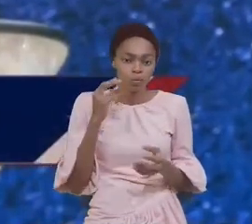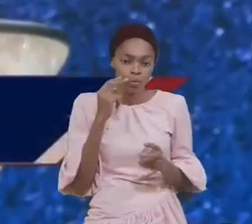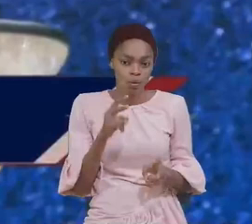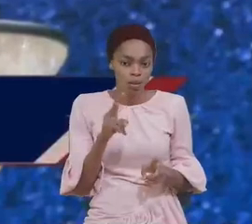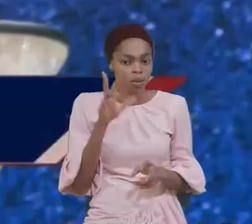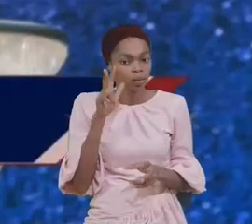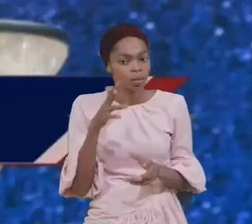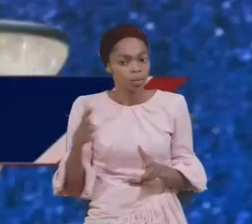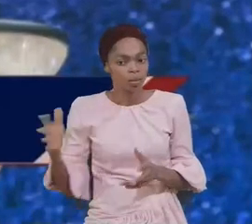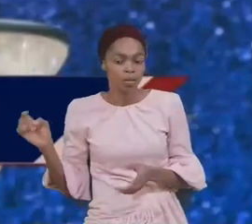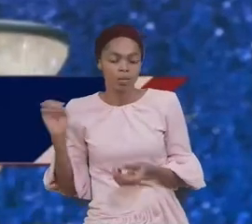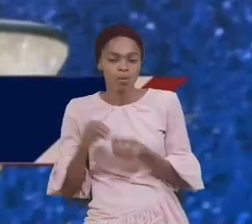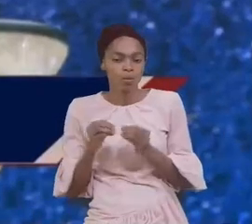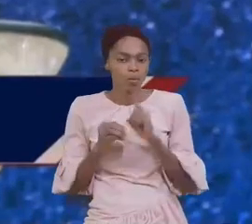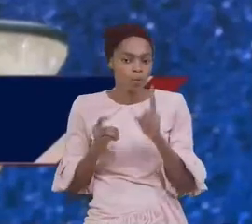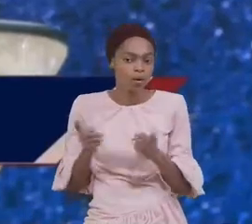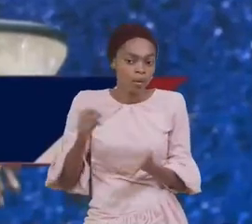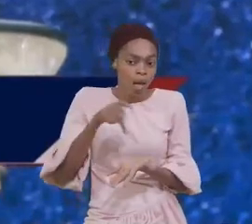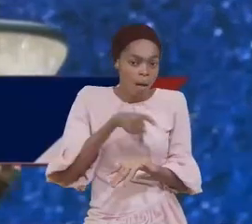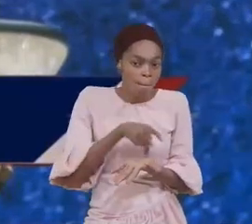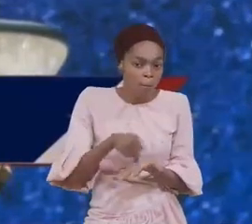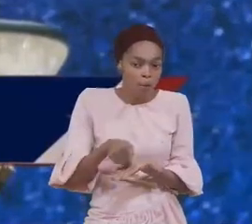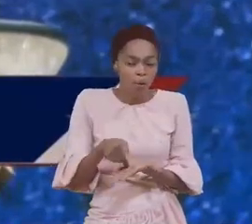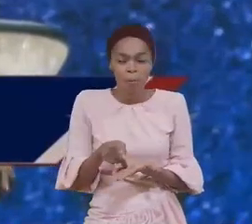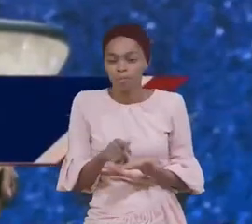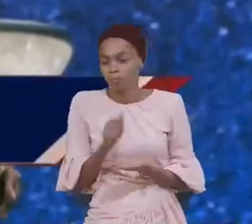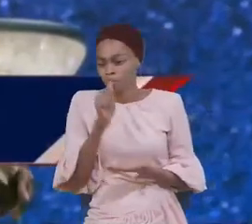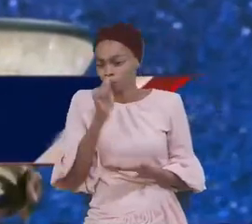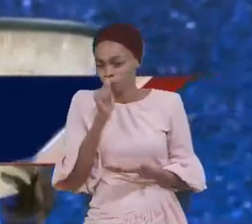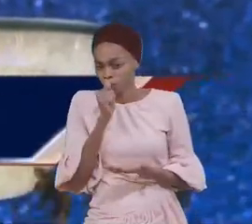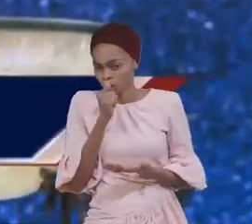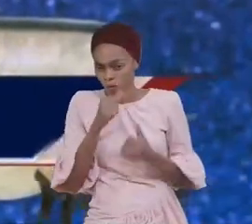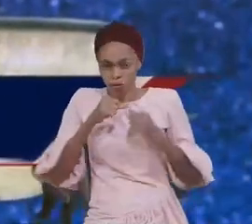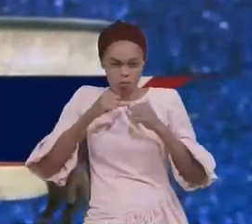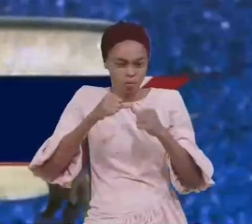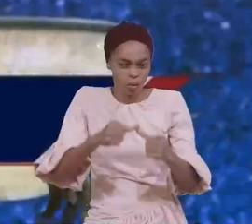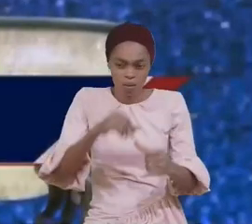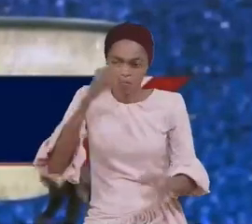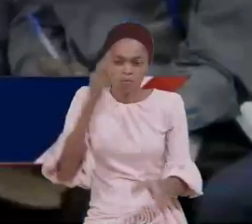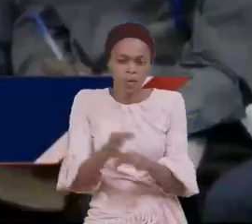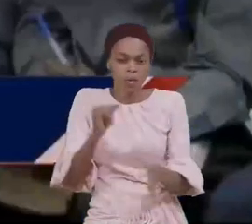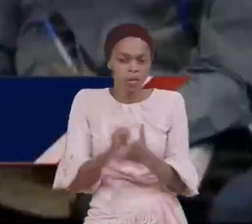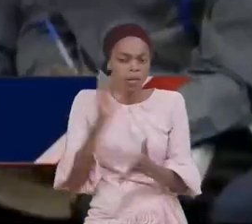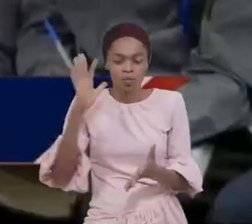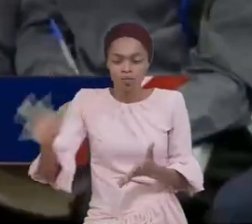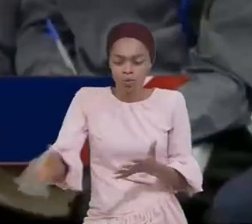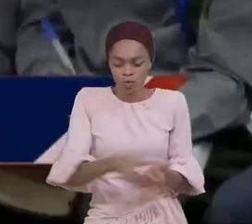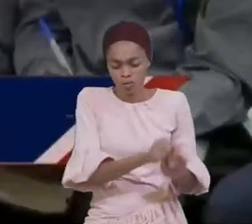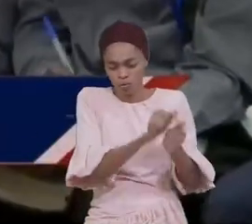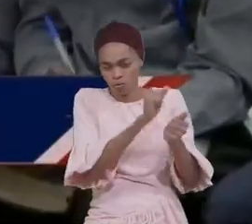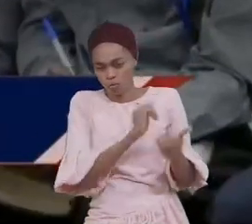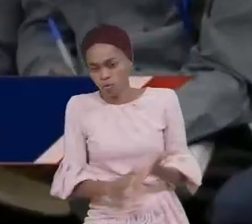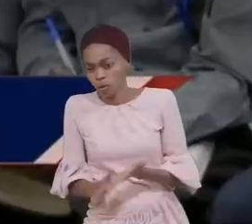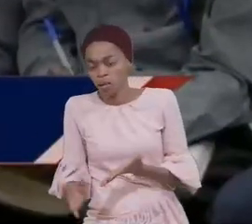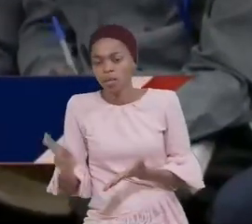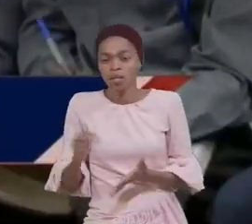voir la foi plus persévérante qui démolit les murs. Les